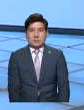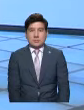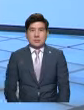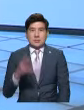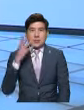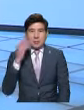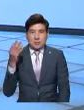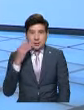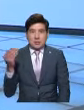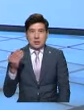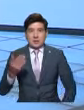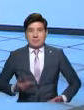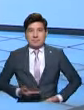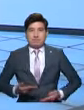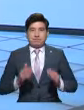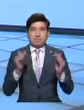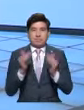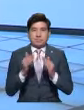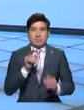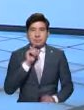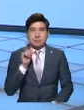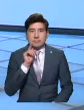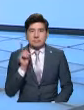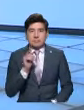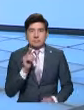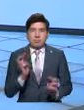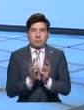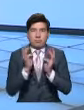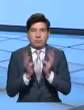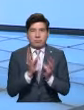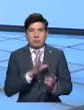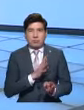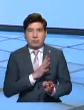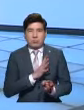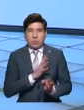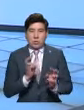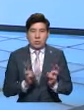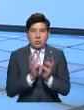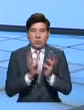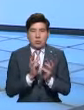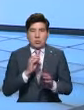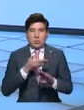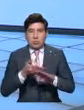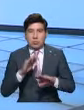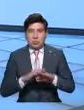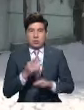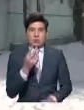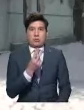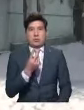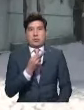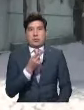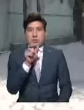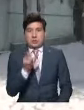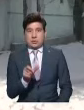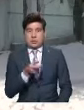Алматыда жеке тұрғын үй аумағындағы уақытша сарайда өрт шықты. Қызыл жалында ауыздықтау кезінде екі адамның мәйіті табылды. Түн